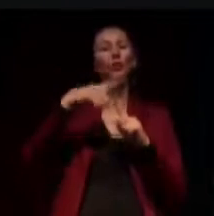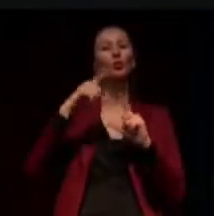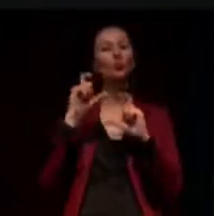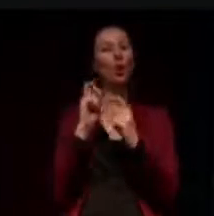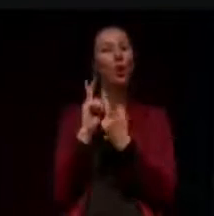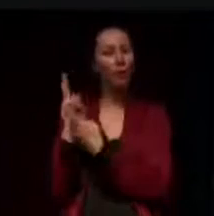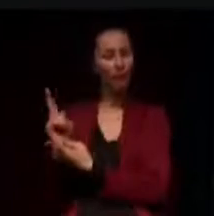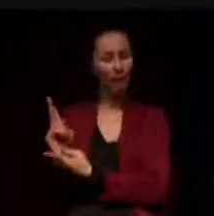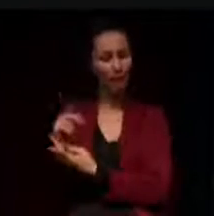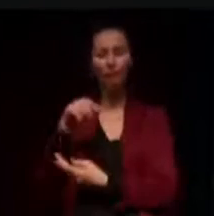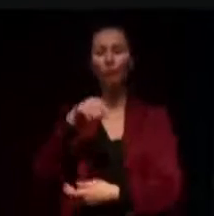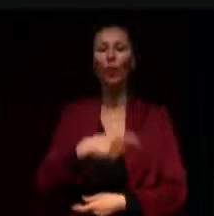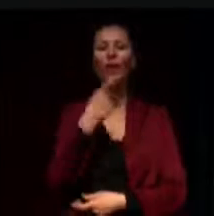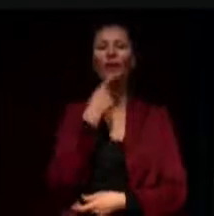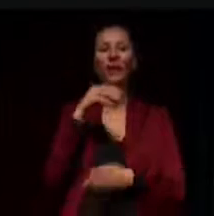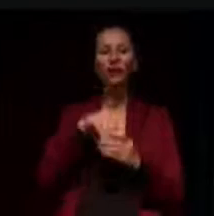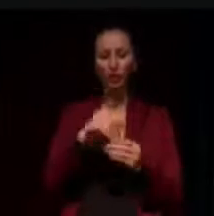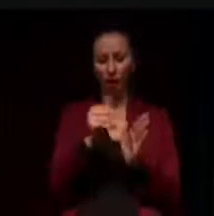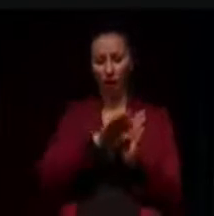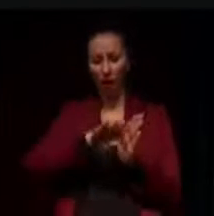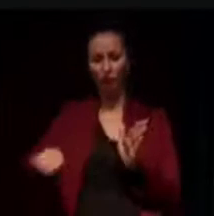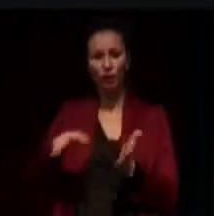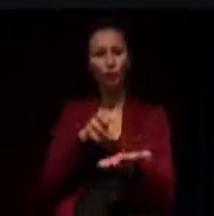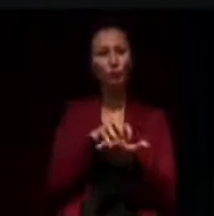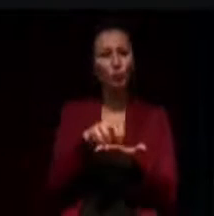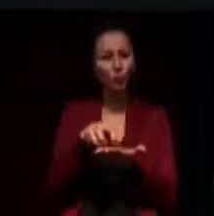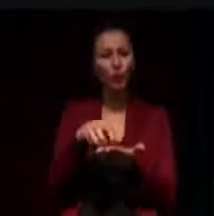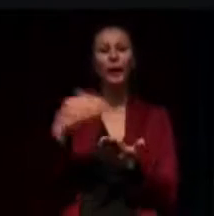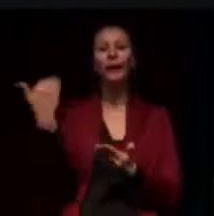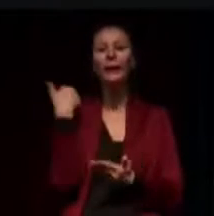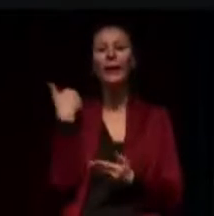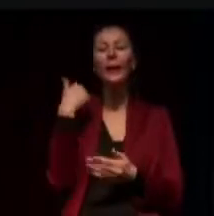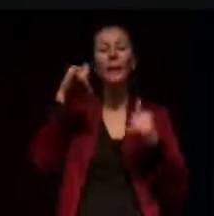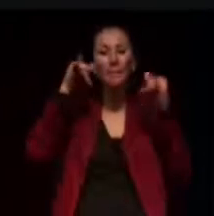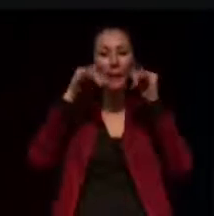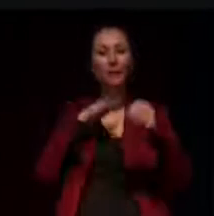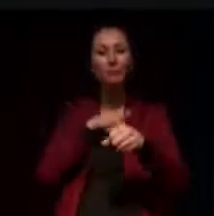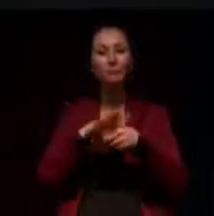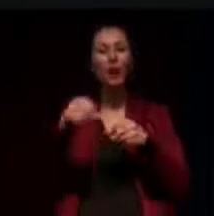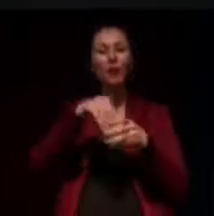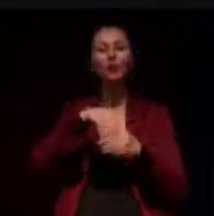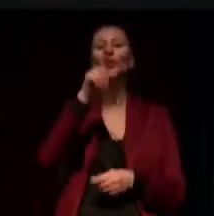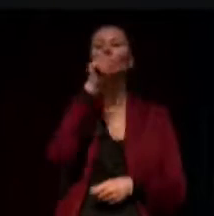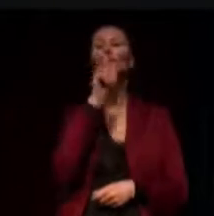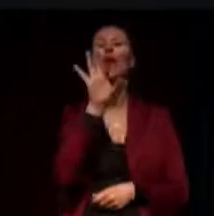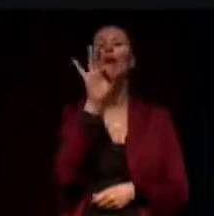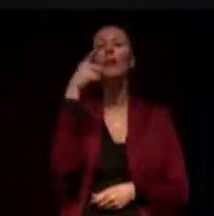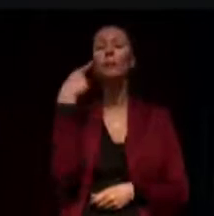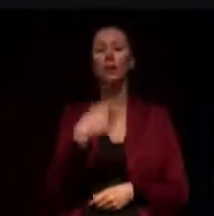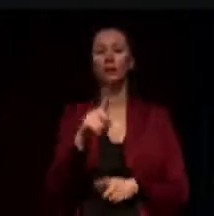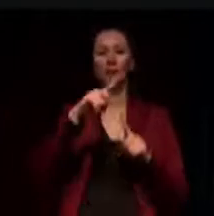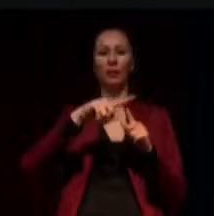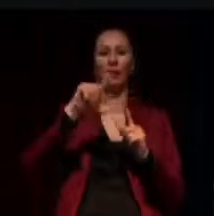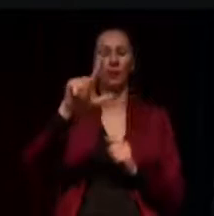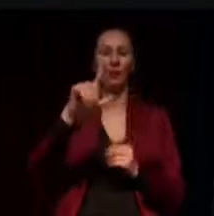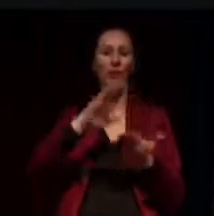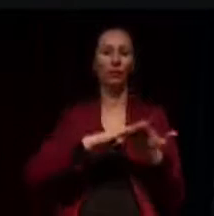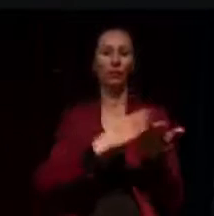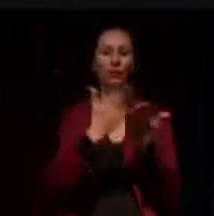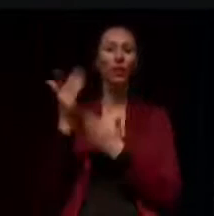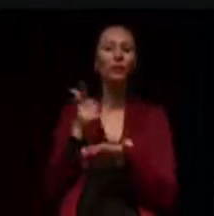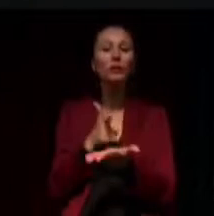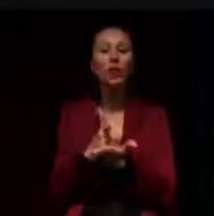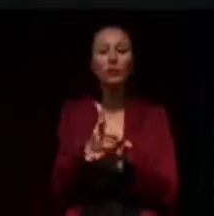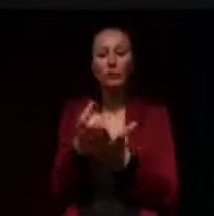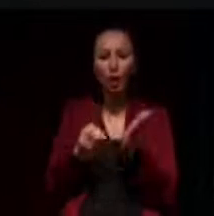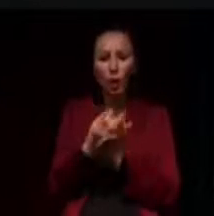Soyer'in bu yıl için ayırdığı bütçe yeni mezbaha yapımı için 150 bin TL arkadaşlar.